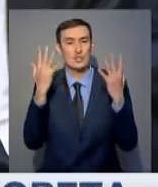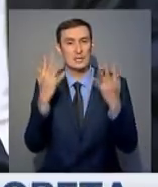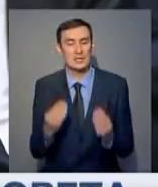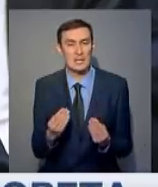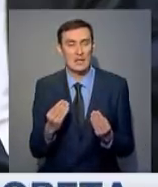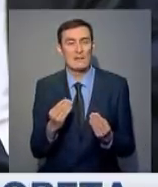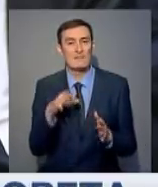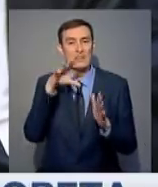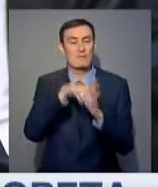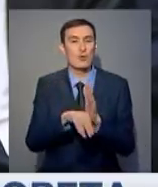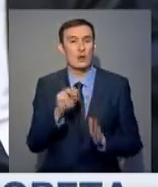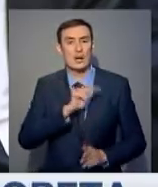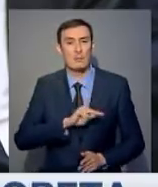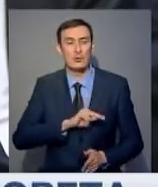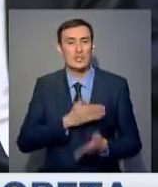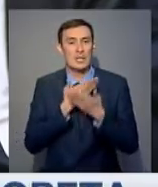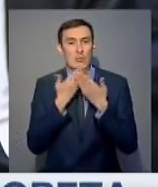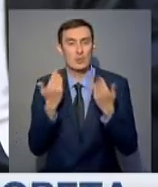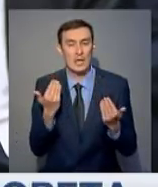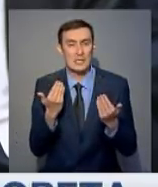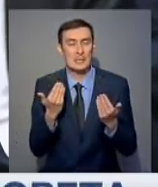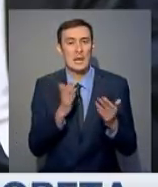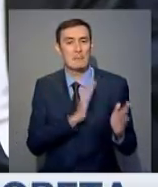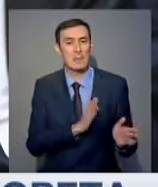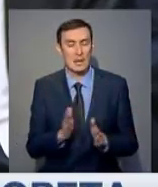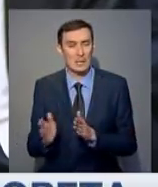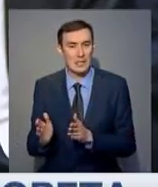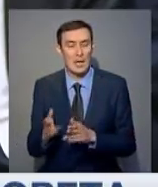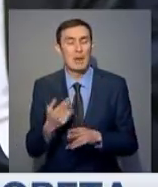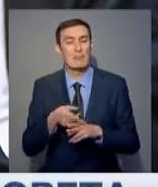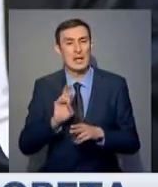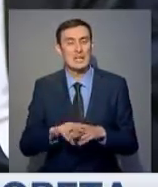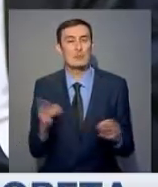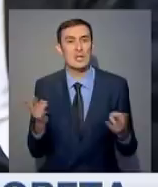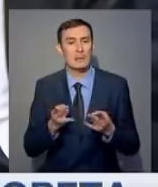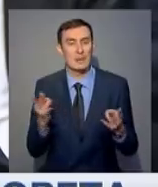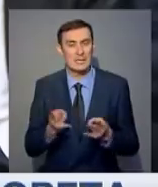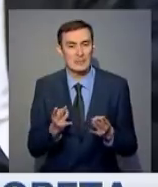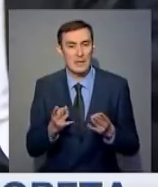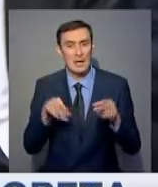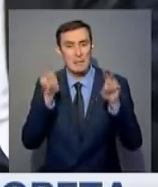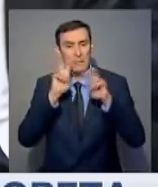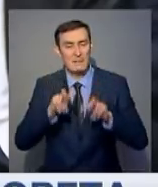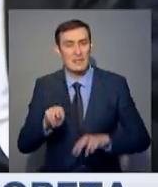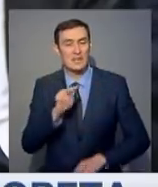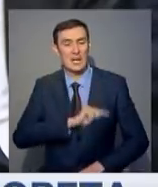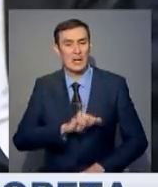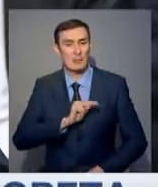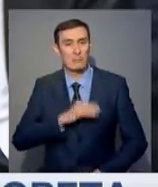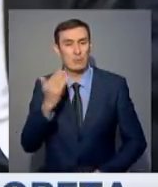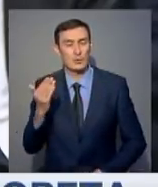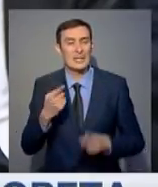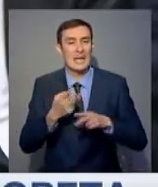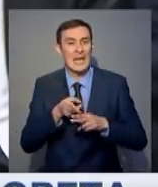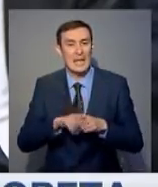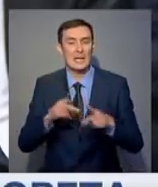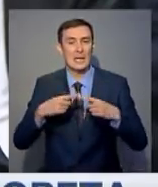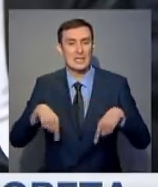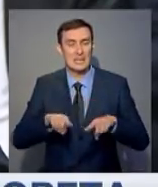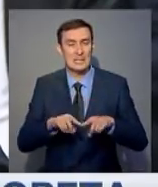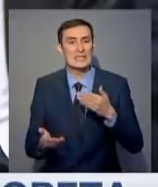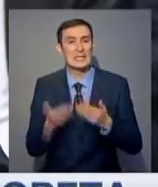в его работе не наблюдается последовательности поэтому необходимо проанализировать деятельность этой структуры